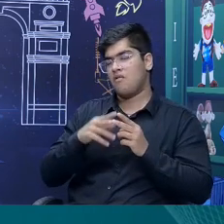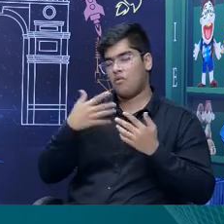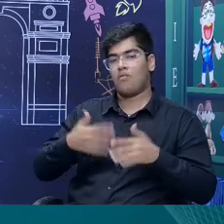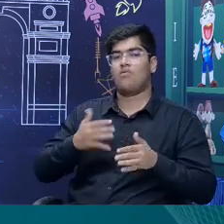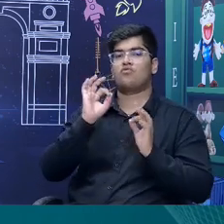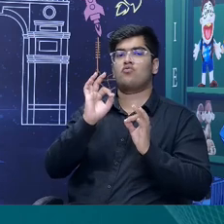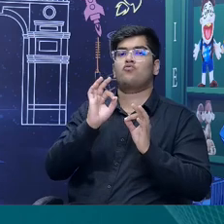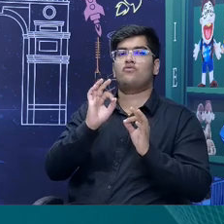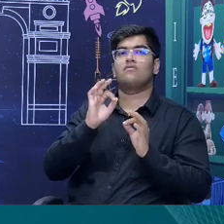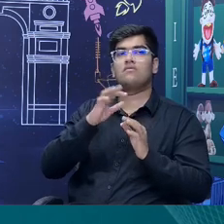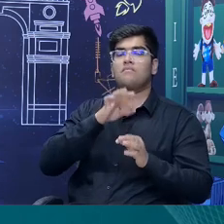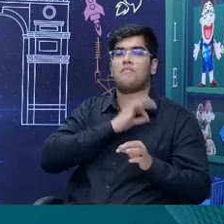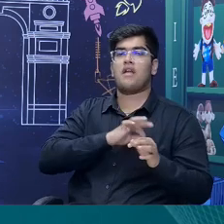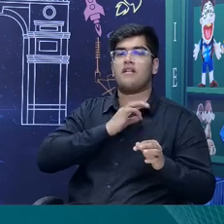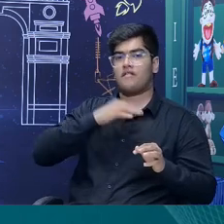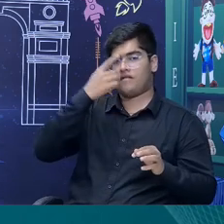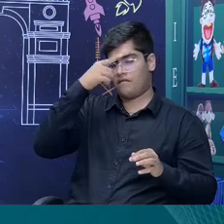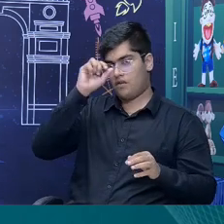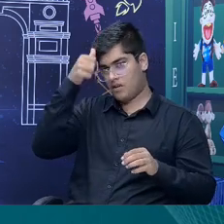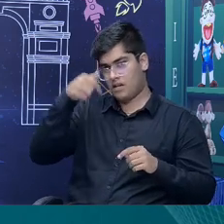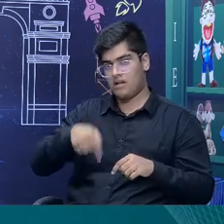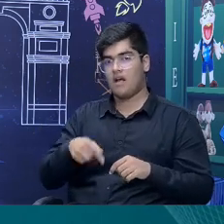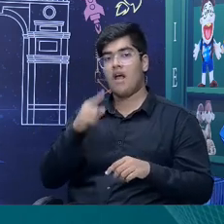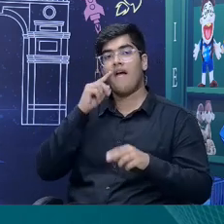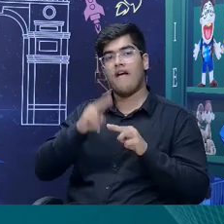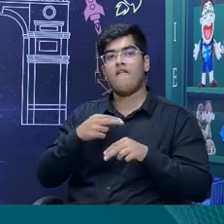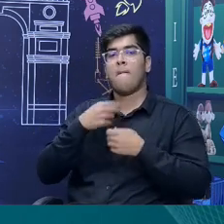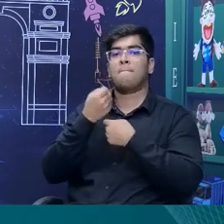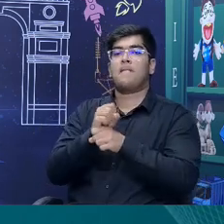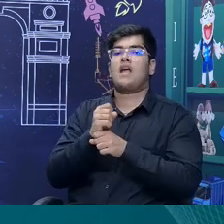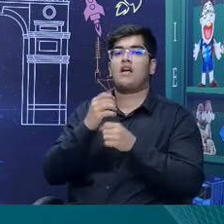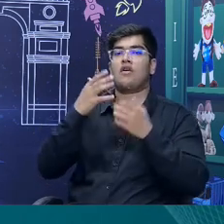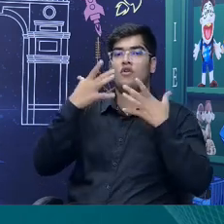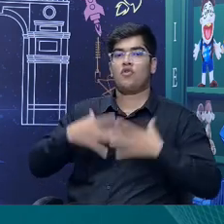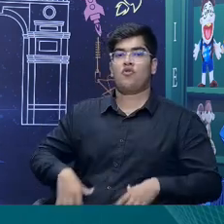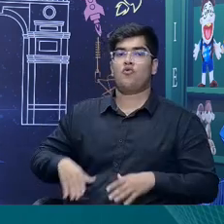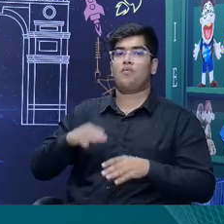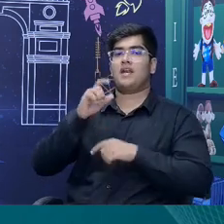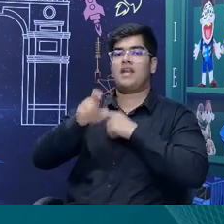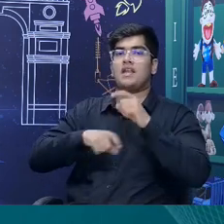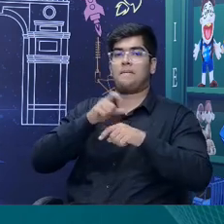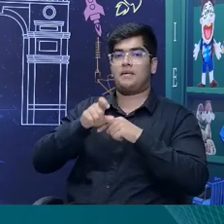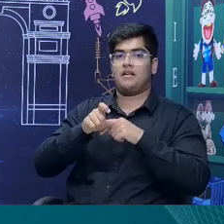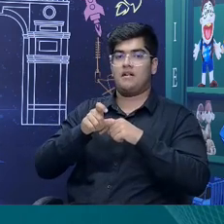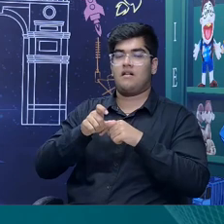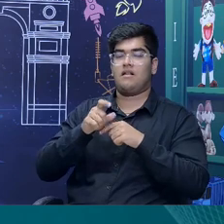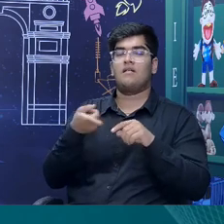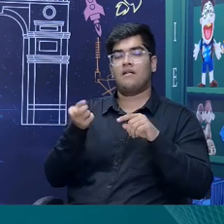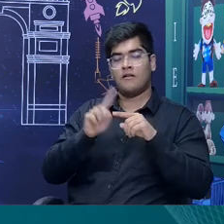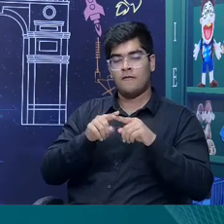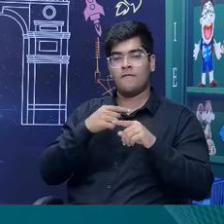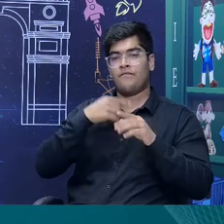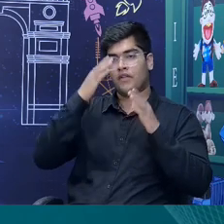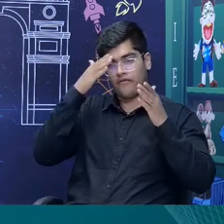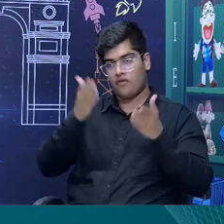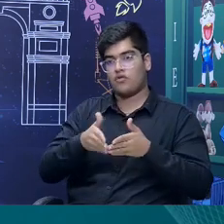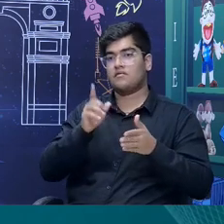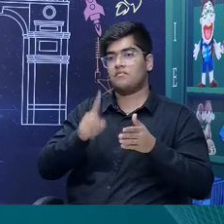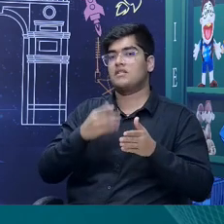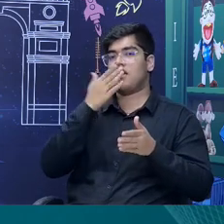कंडीशन पर इंडिया आईएफ वे क्रिएट ह्यूमन कैपिटल आईएफ यू फॉक्स ऑन प्रोविजनिंग एजुकेशन डी राइट